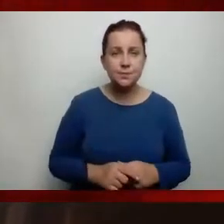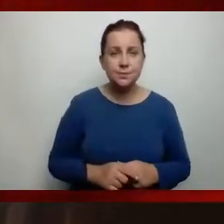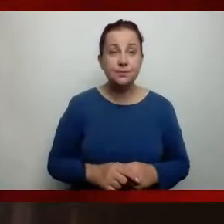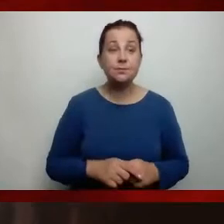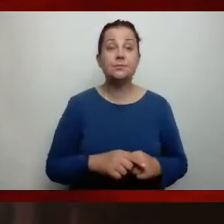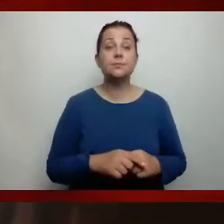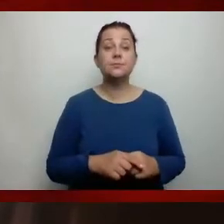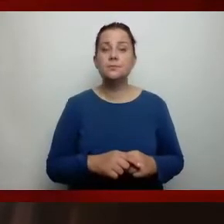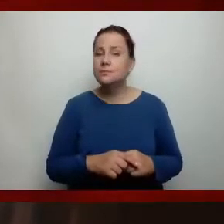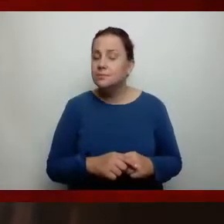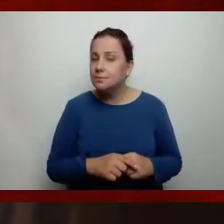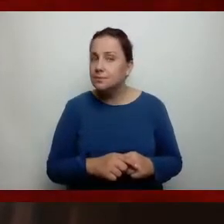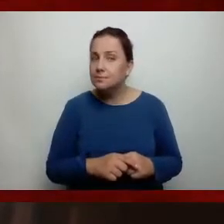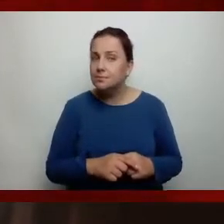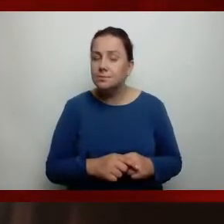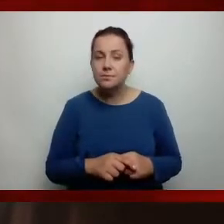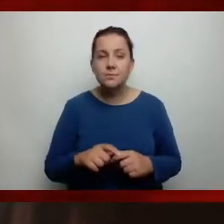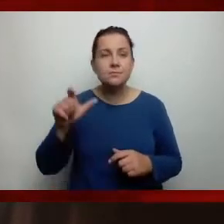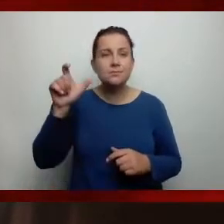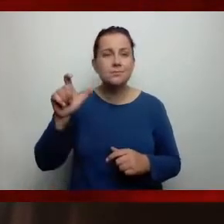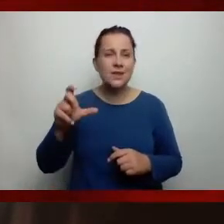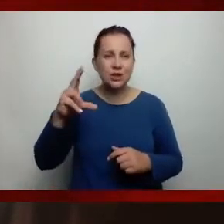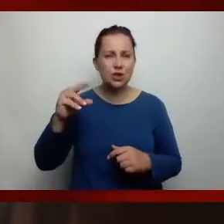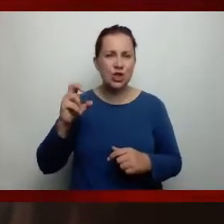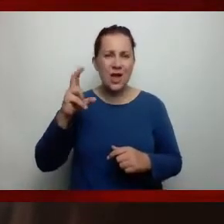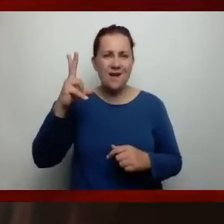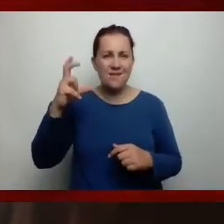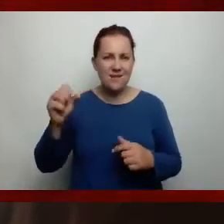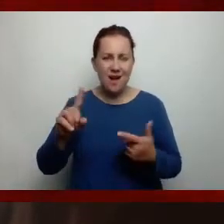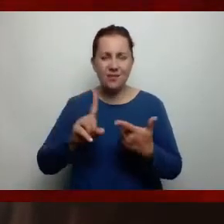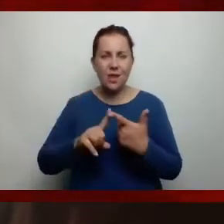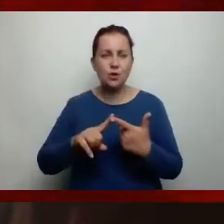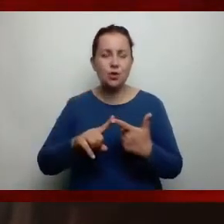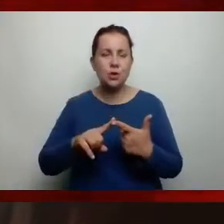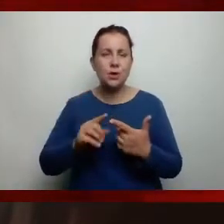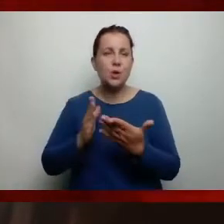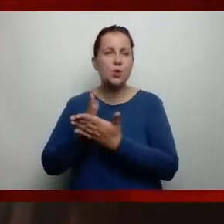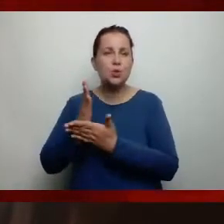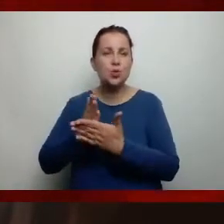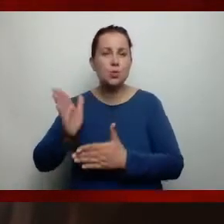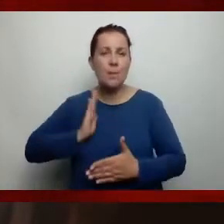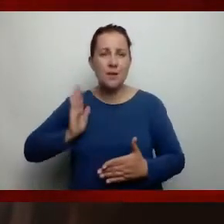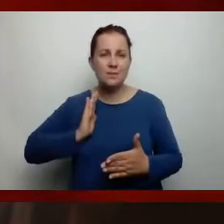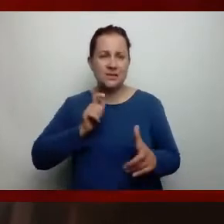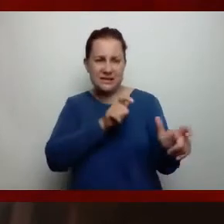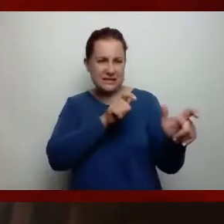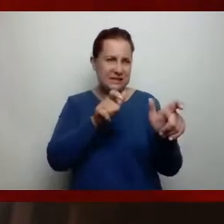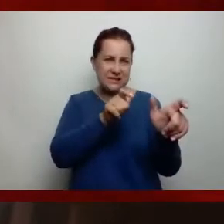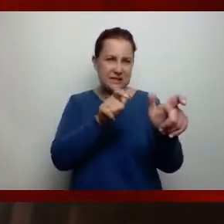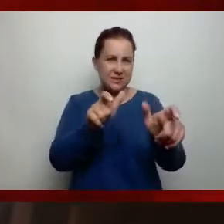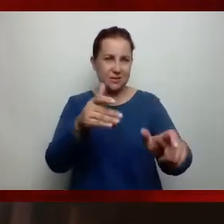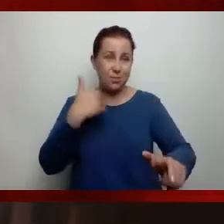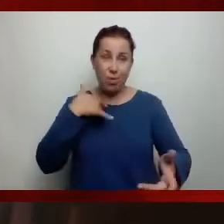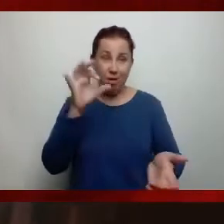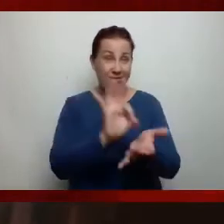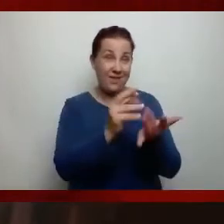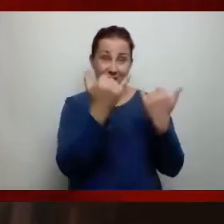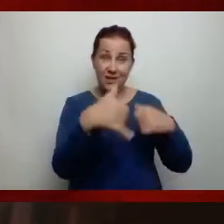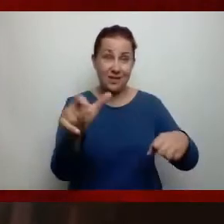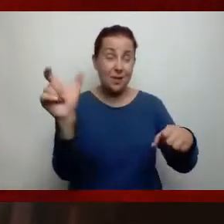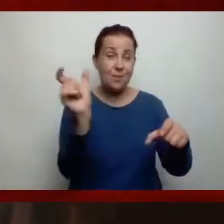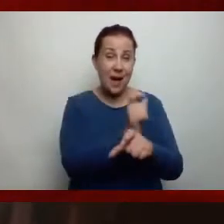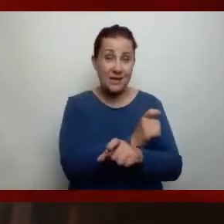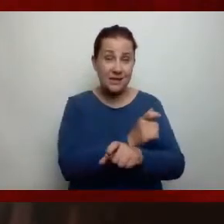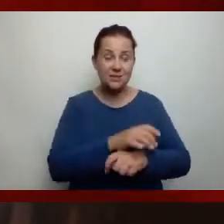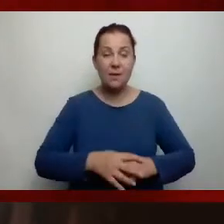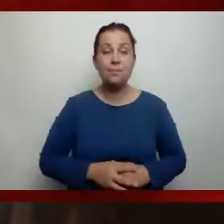CK i Służba Bezpieczeństwa Związku Radzieckiego ścigała ich nawet tam. I Witkacy,